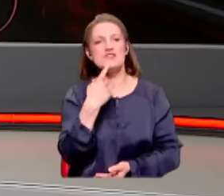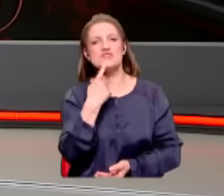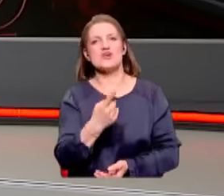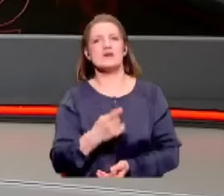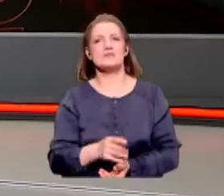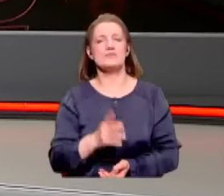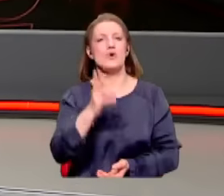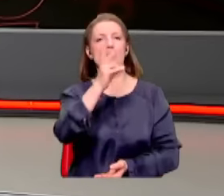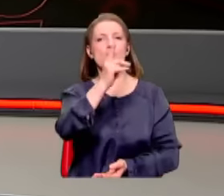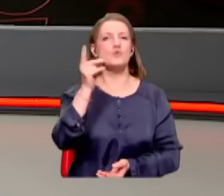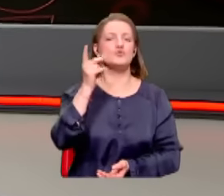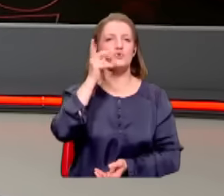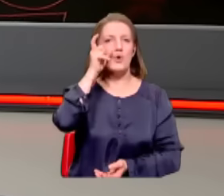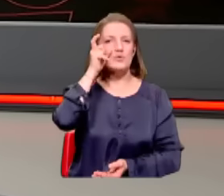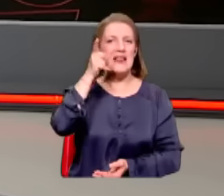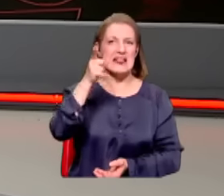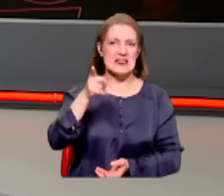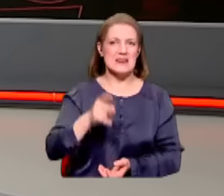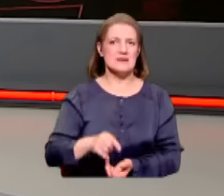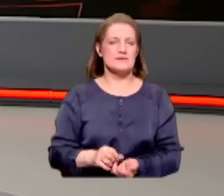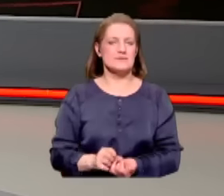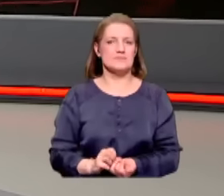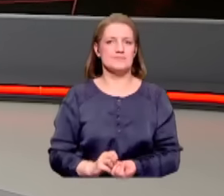diyecek yani Özgür Özel'i